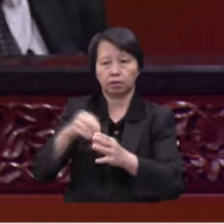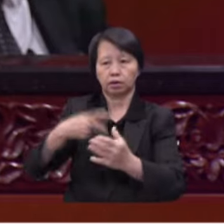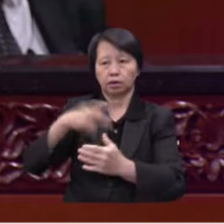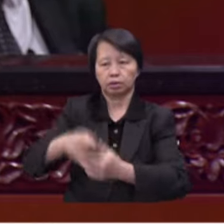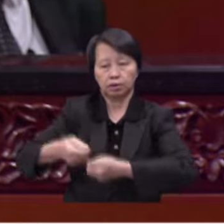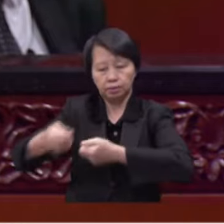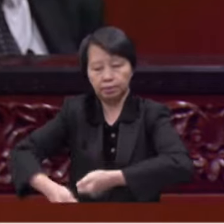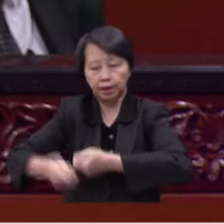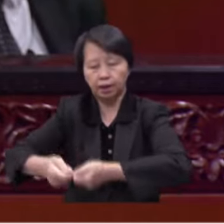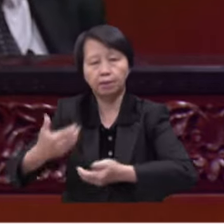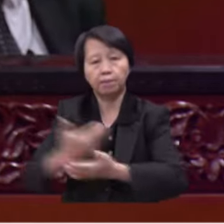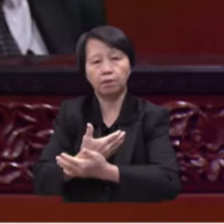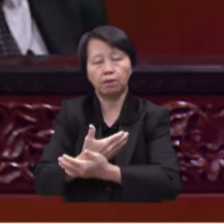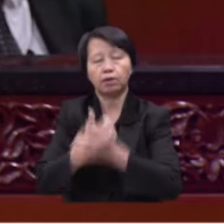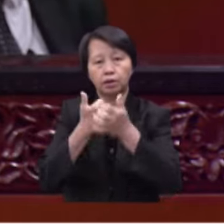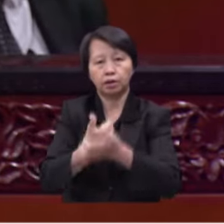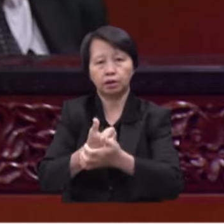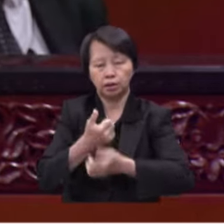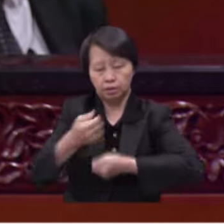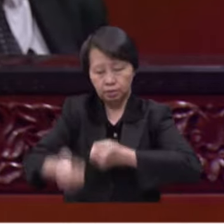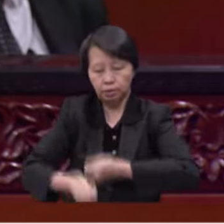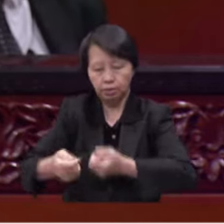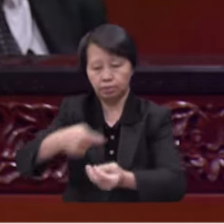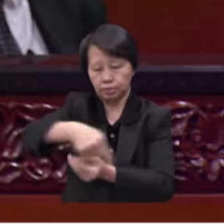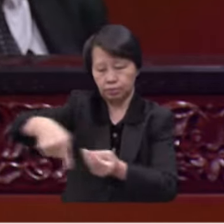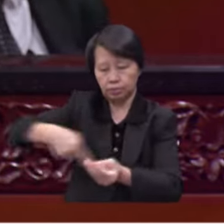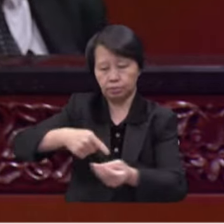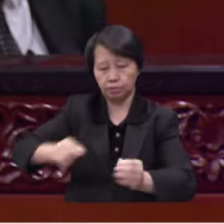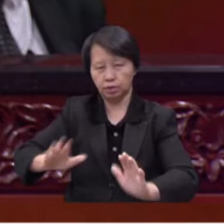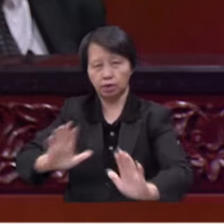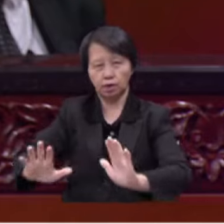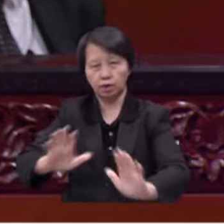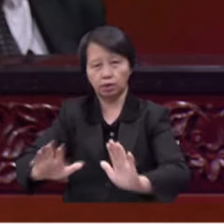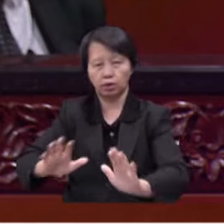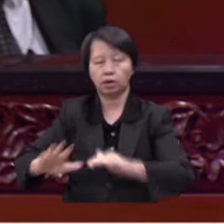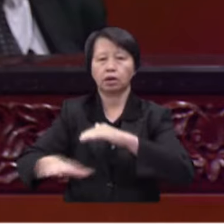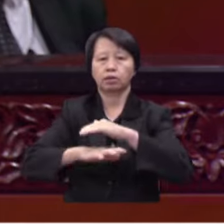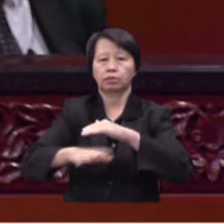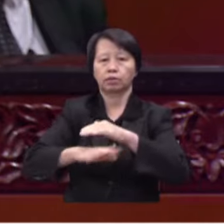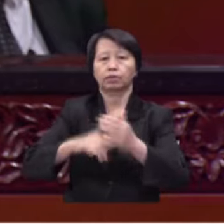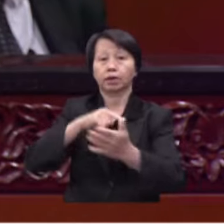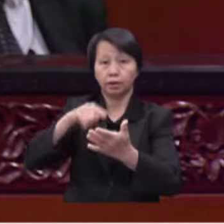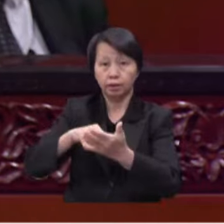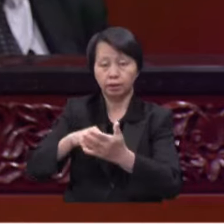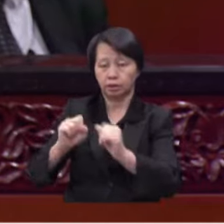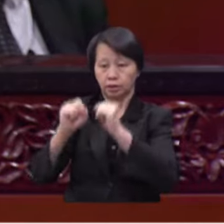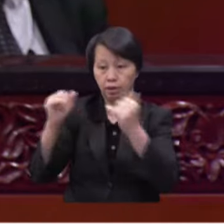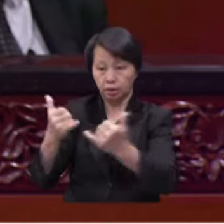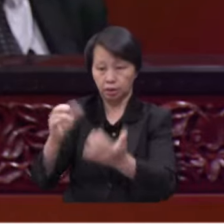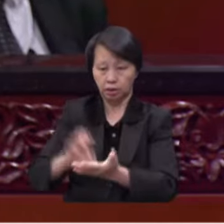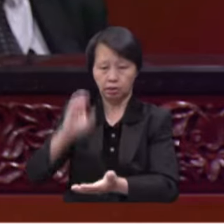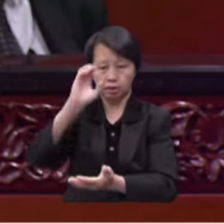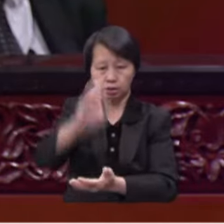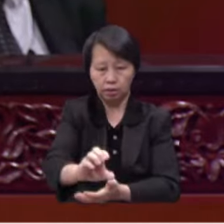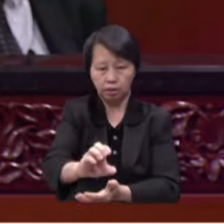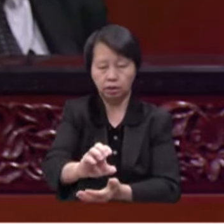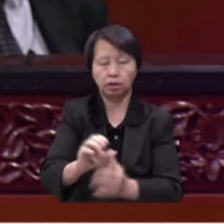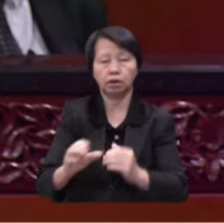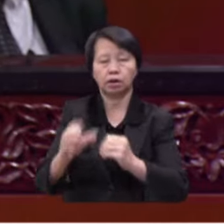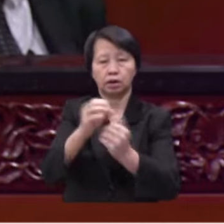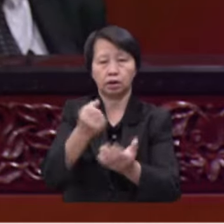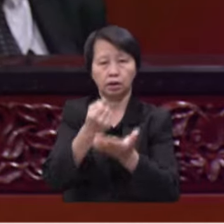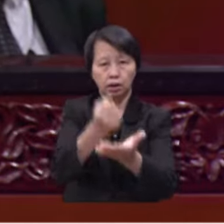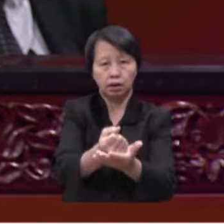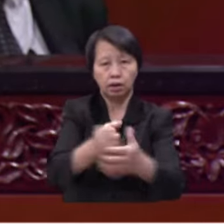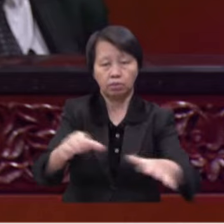Project pertandingan prasastikan pertandingan persekitaran tertawa di bawah insentif nih Syariat Yang melebur dalam Syarikat subsituri yang